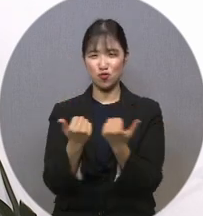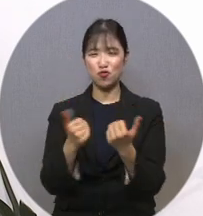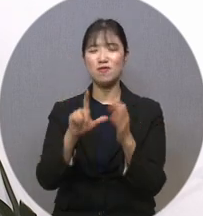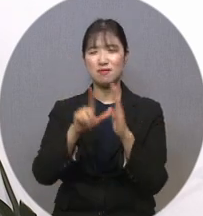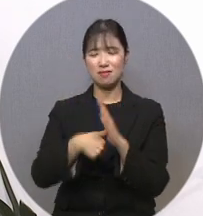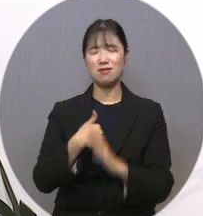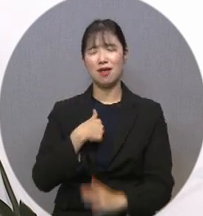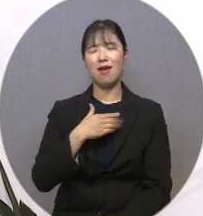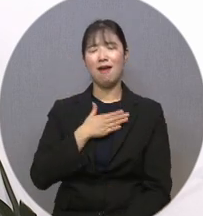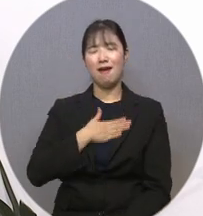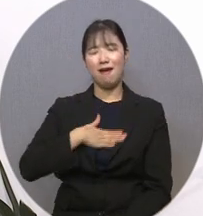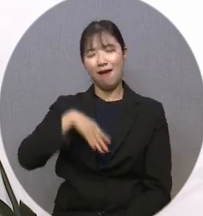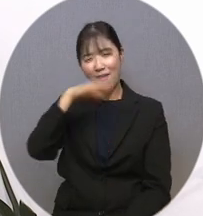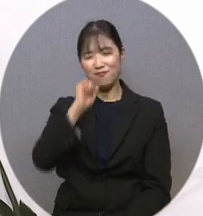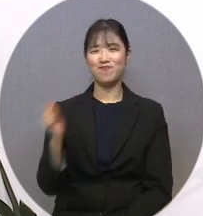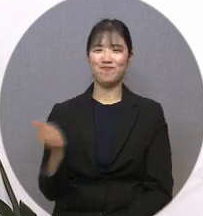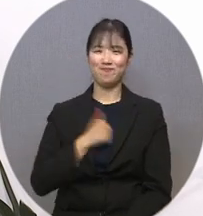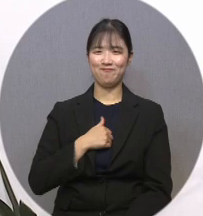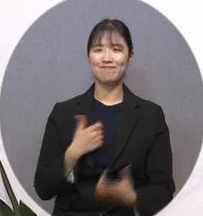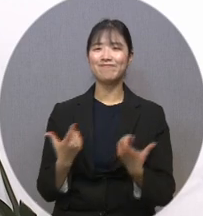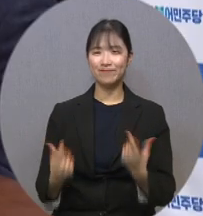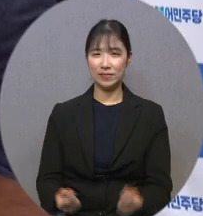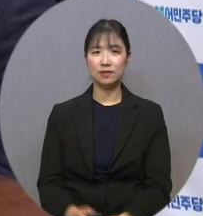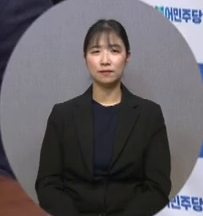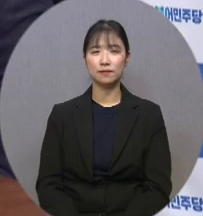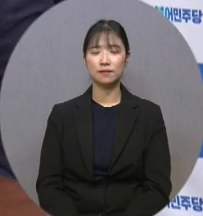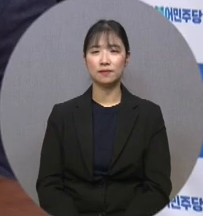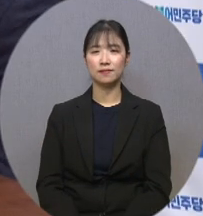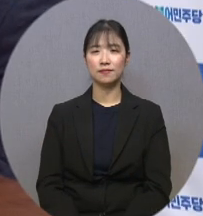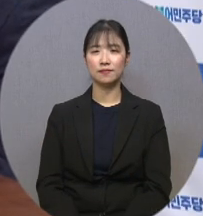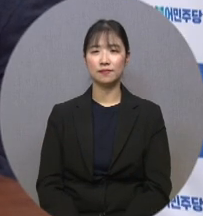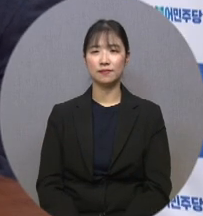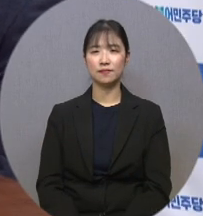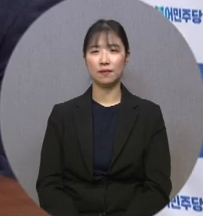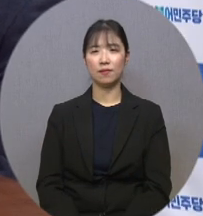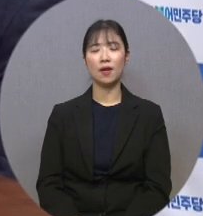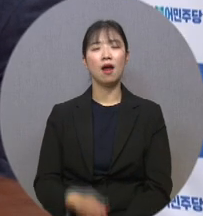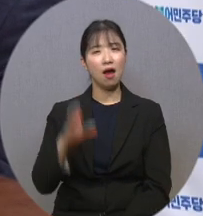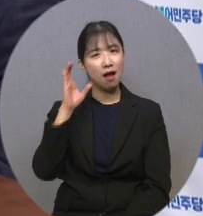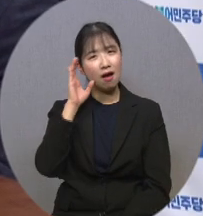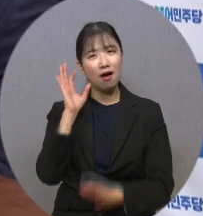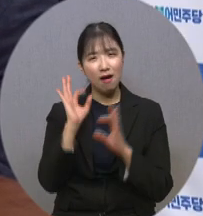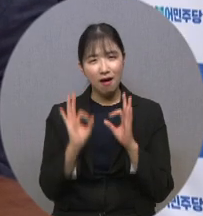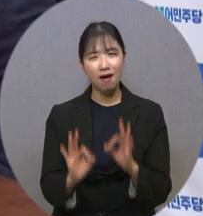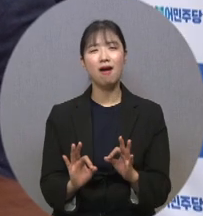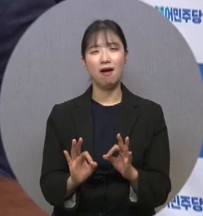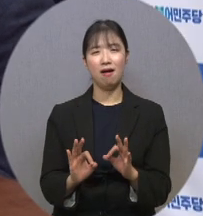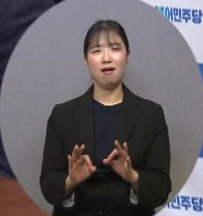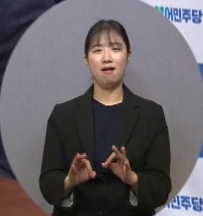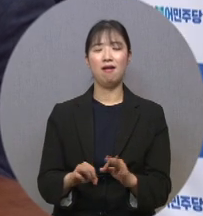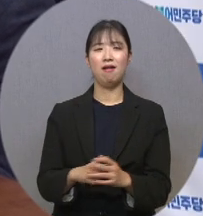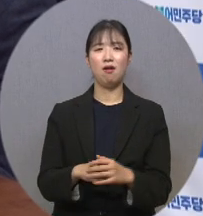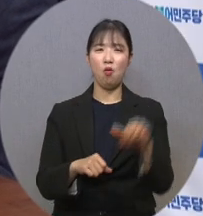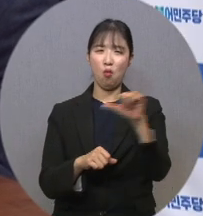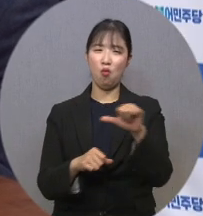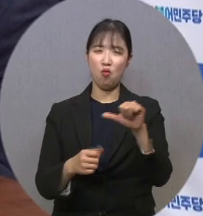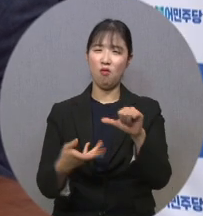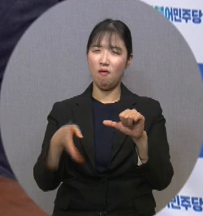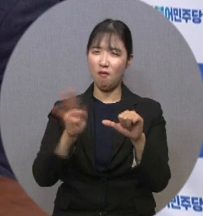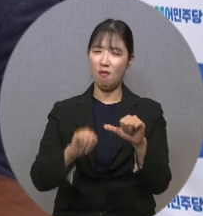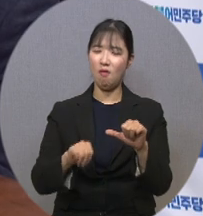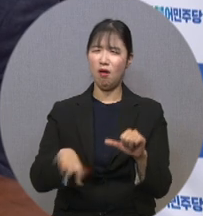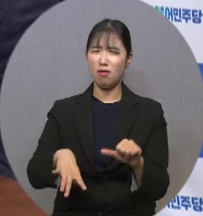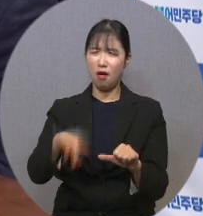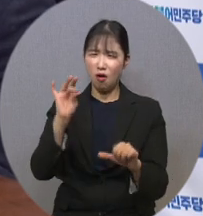보람이고 자부심 갖는 부분입니다. 네, 제가 정말 이야기를 듣는데 초선 때 그리고 5천억 말